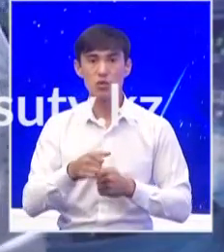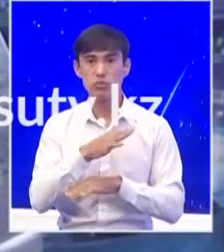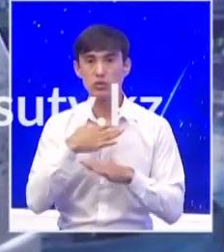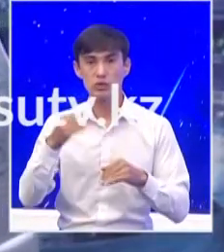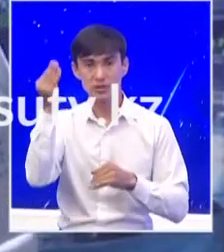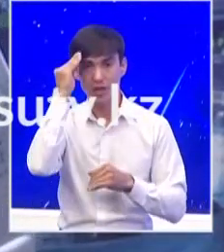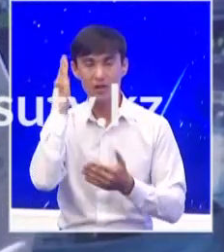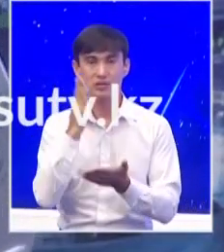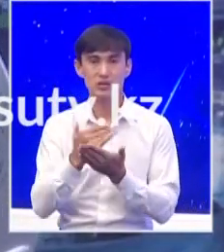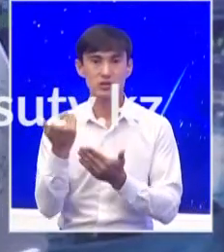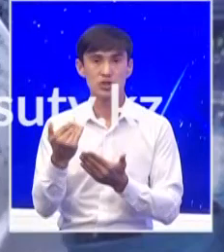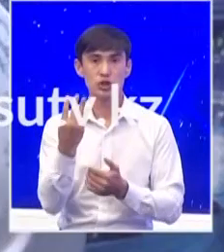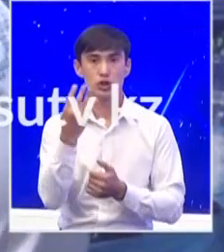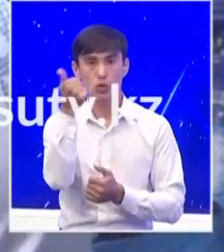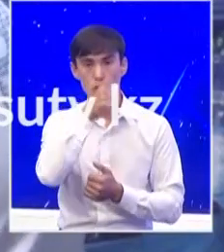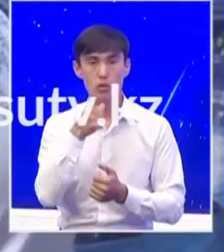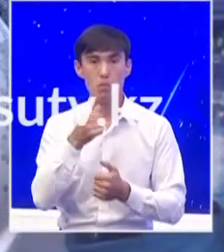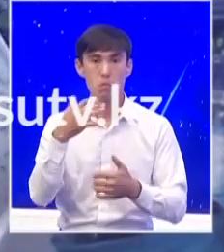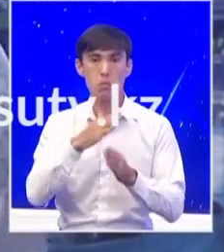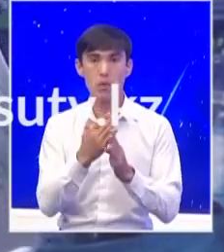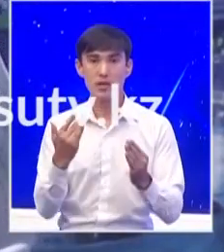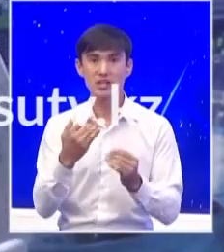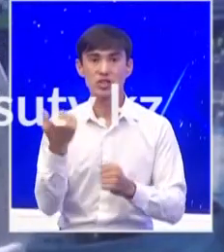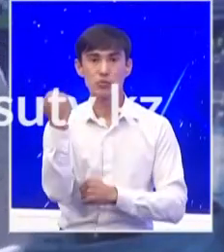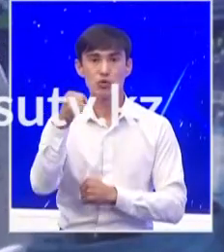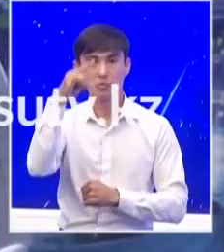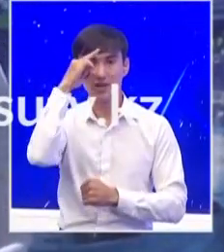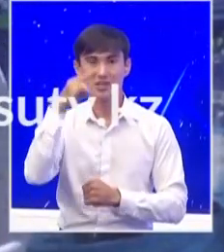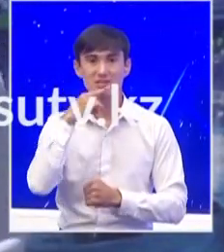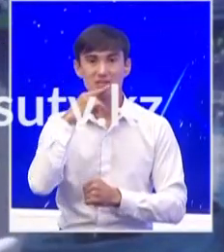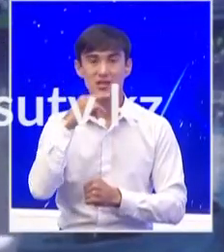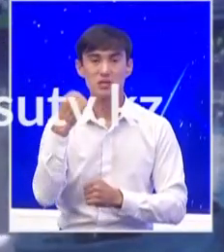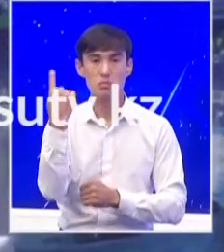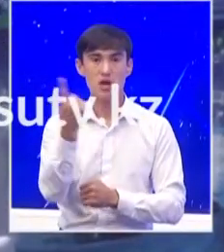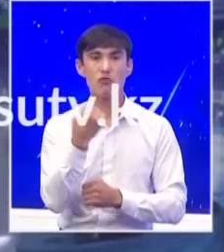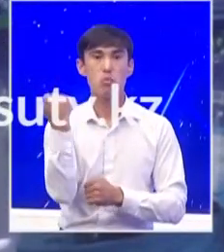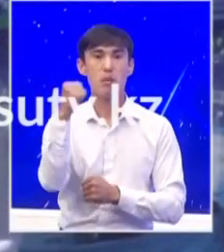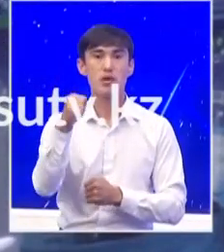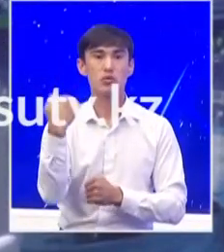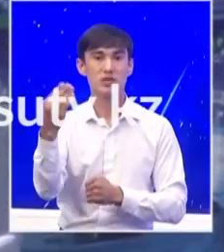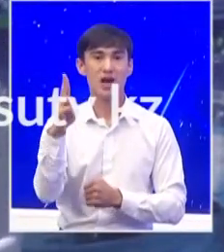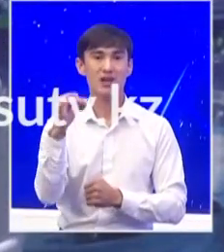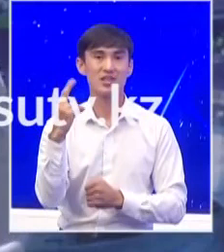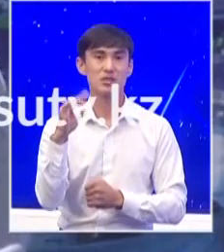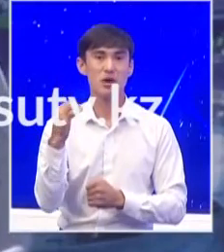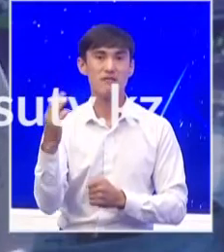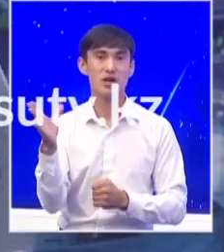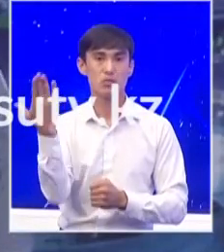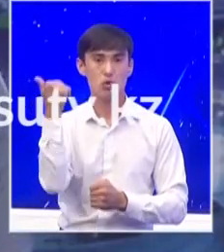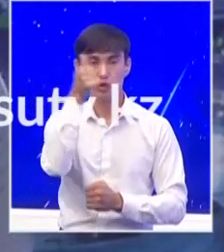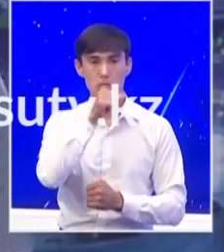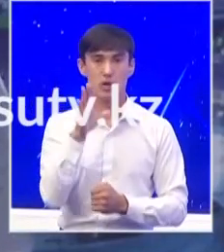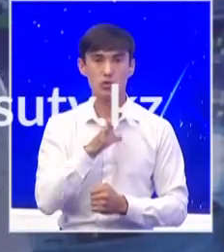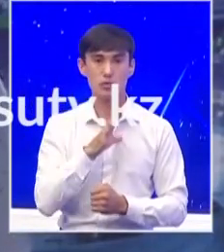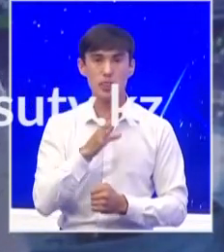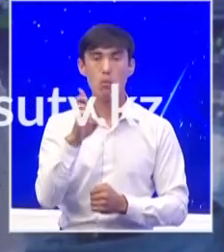талант. 4 года подряд он становится чемпионом Казахстана, а свою первую победу на мировом помосте Дарын Кенжибай одержал в прошлом году